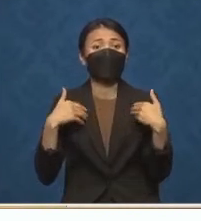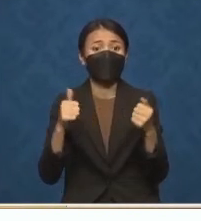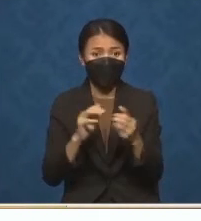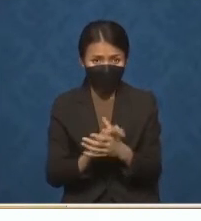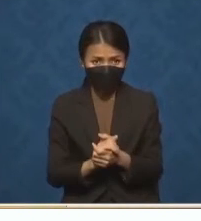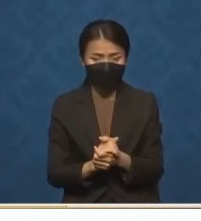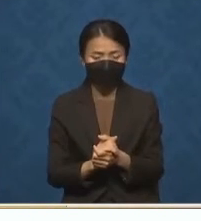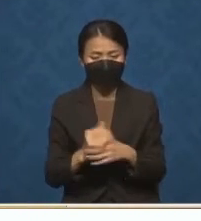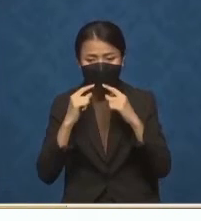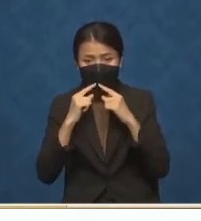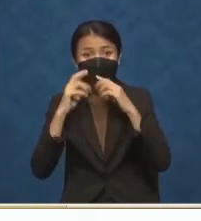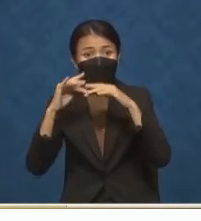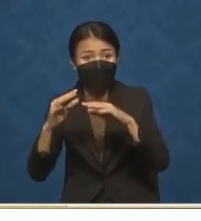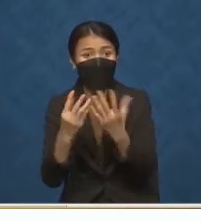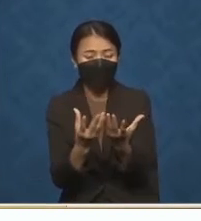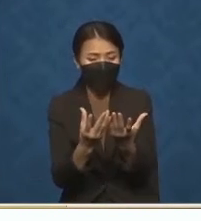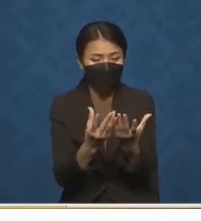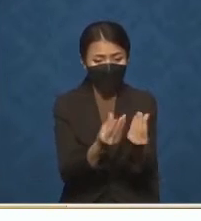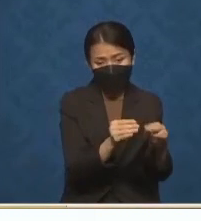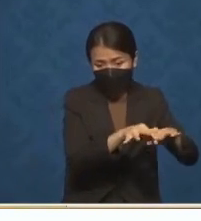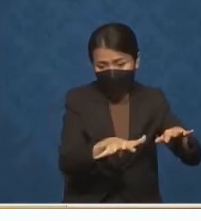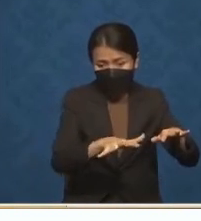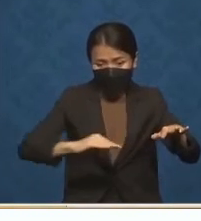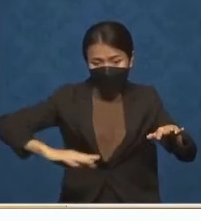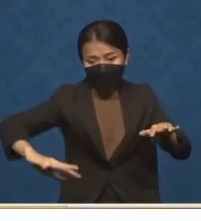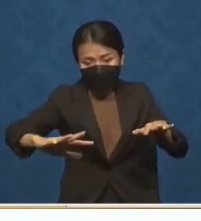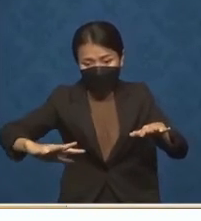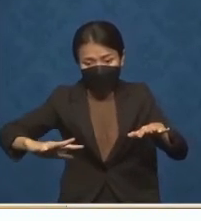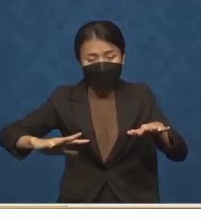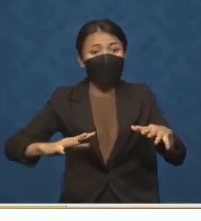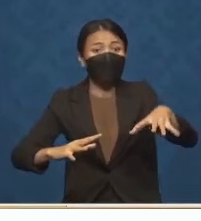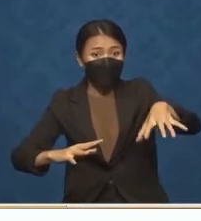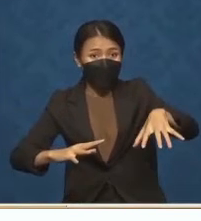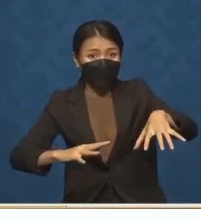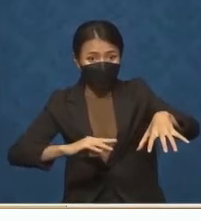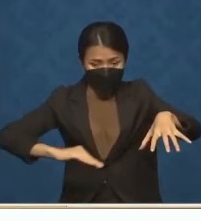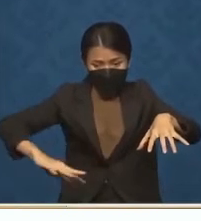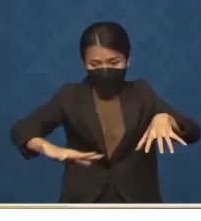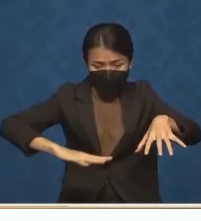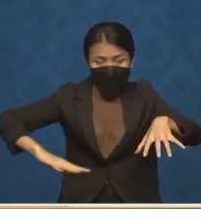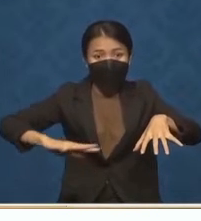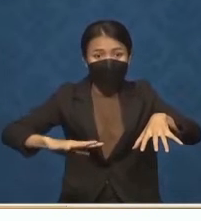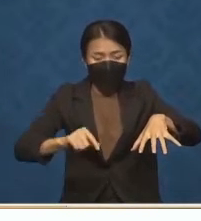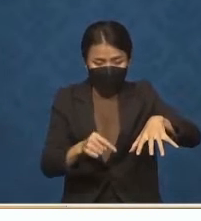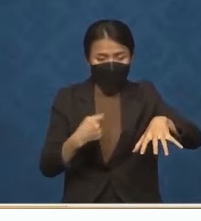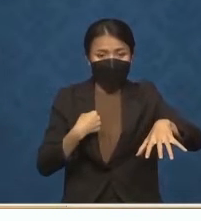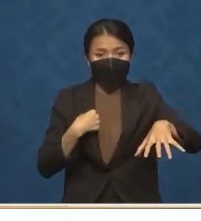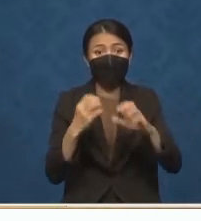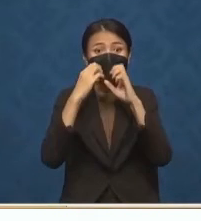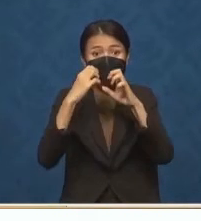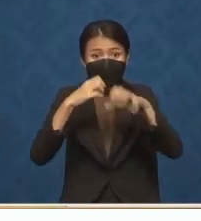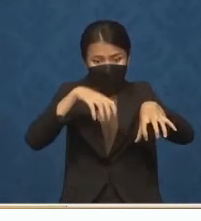ุของผมเคยบอกไปแล้วนะครับว่ามันตัดคามเชื่อมโยงมิตติความหกหลายทางชีวภาพออกทงหมด